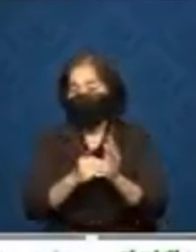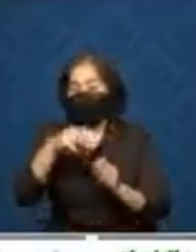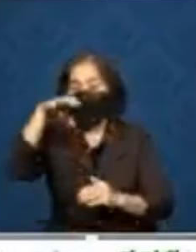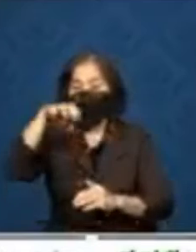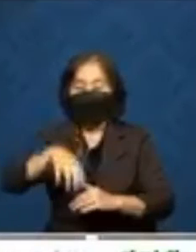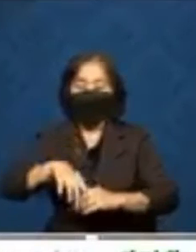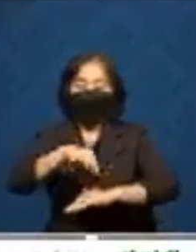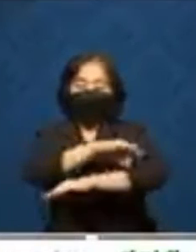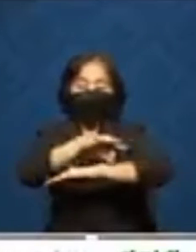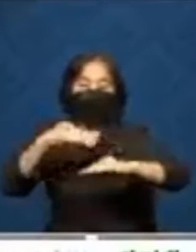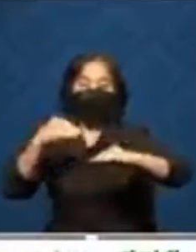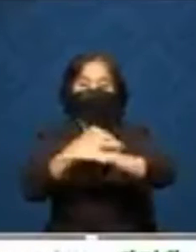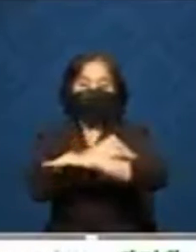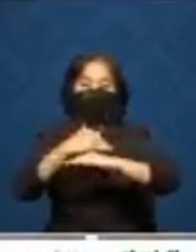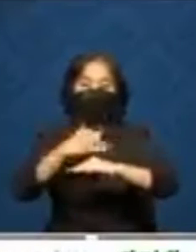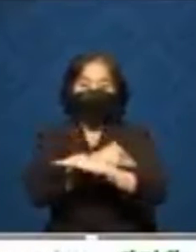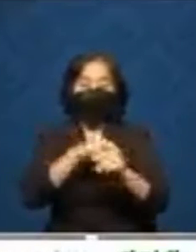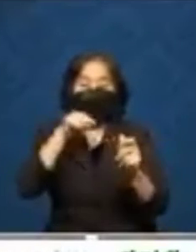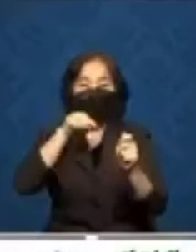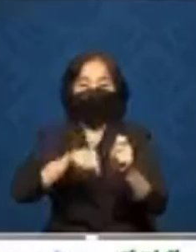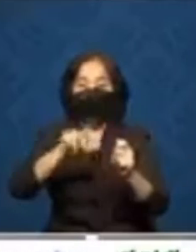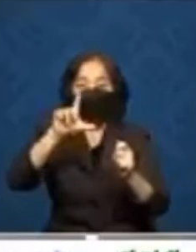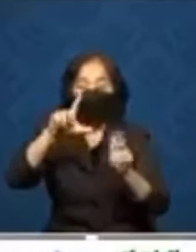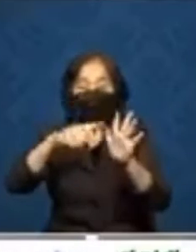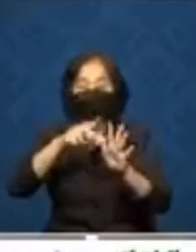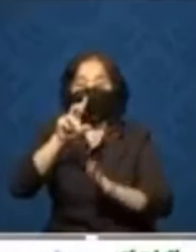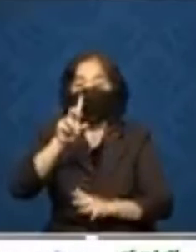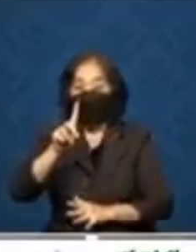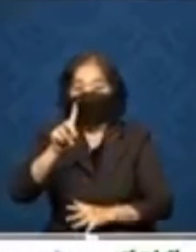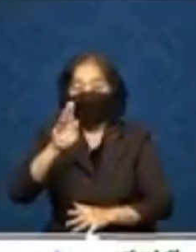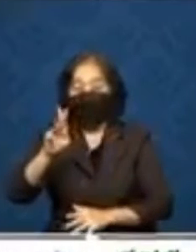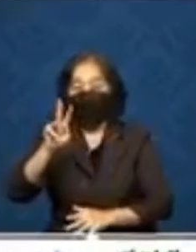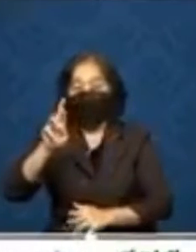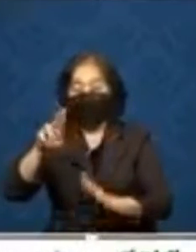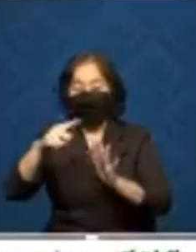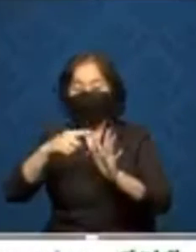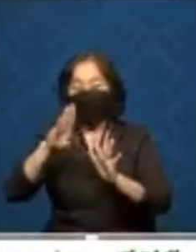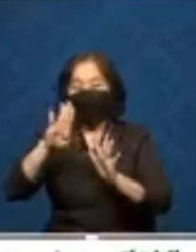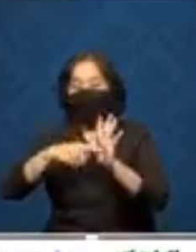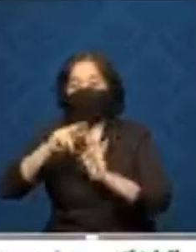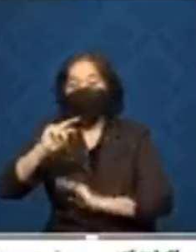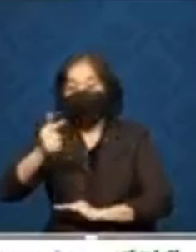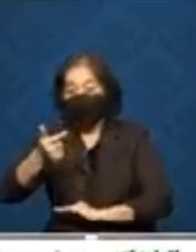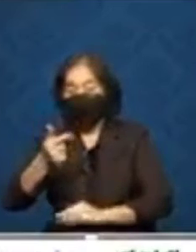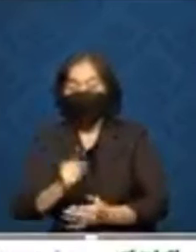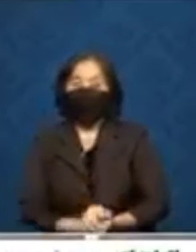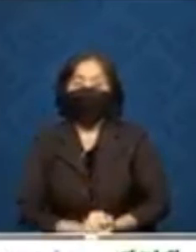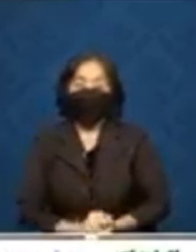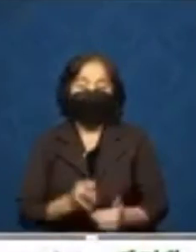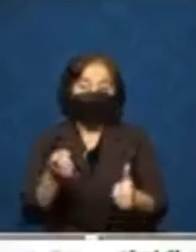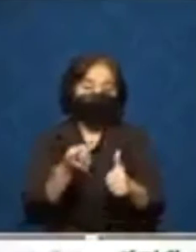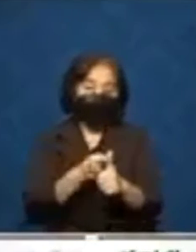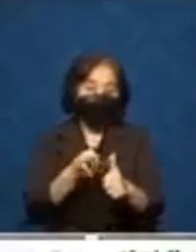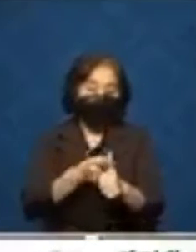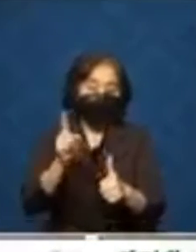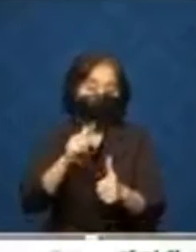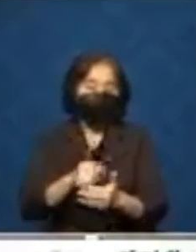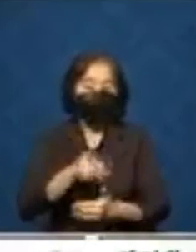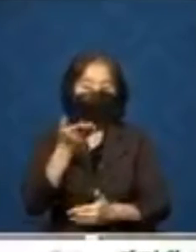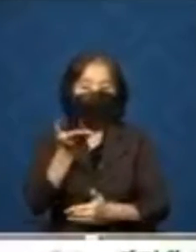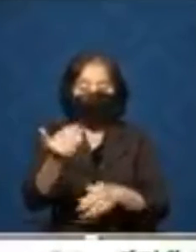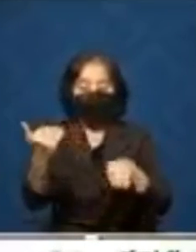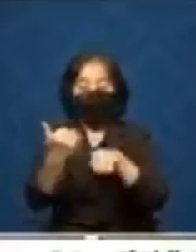สำนักงานเขตลาดกระบังกรุงเทพมหานครค่ะเรื่องแรกค่ะดิฉันขอให้ดำเนินการนะคะขยายถน